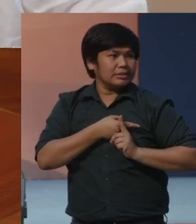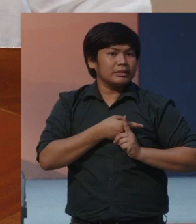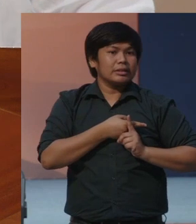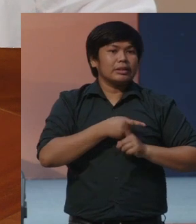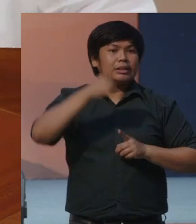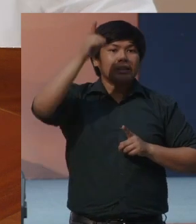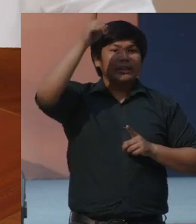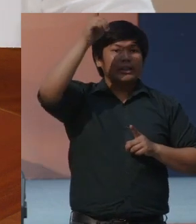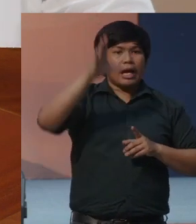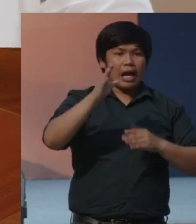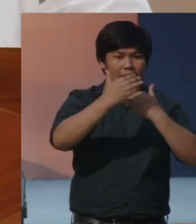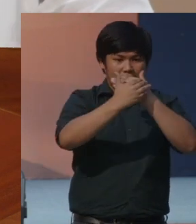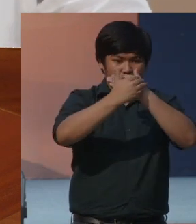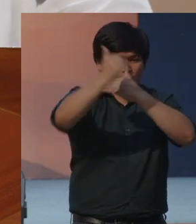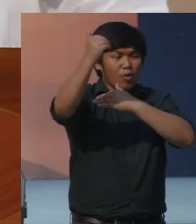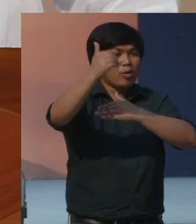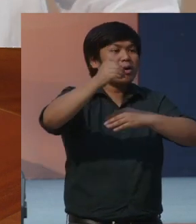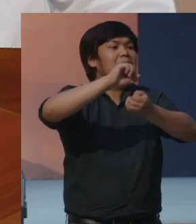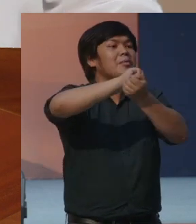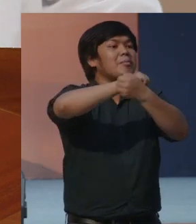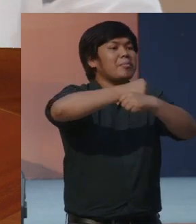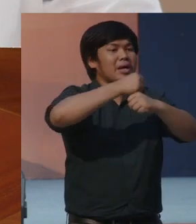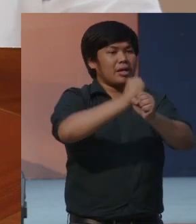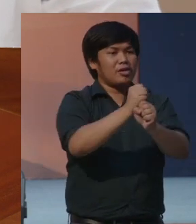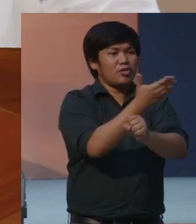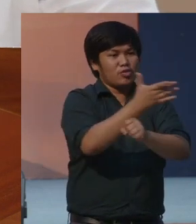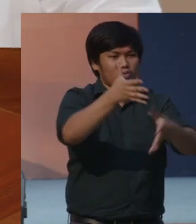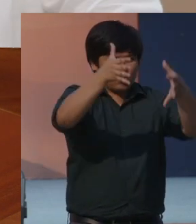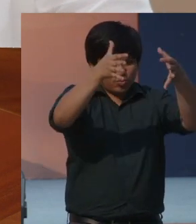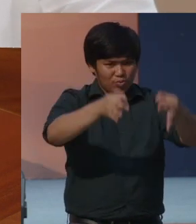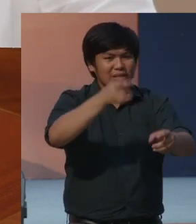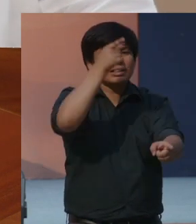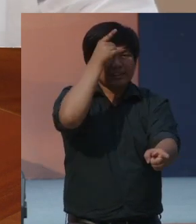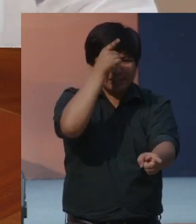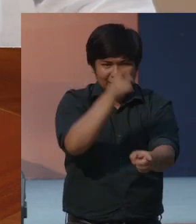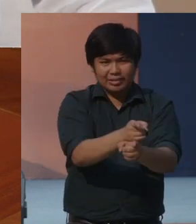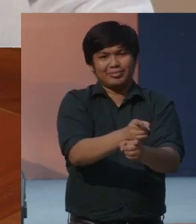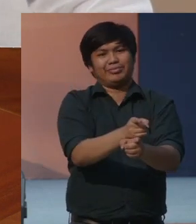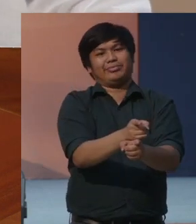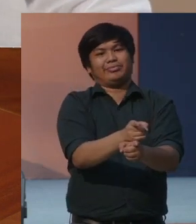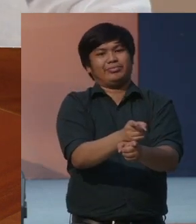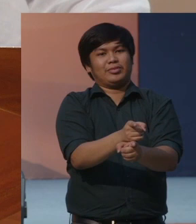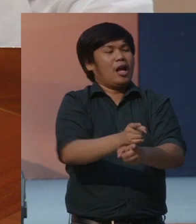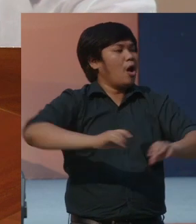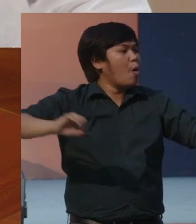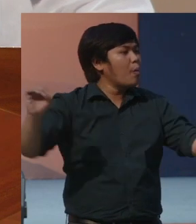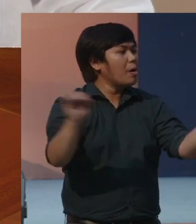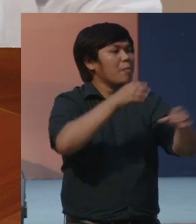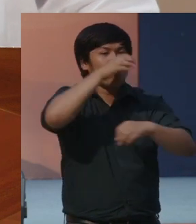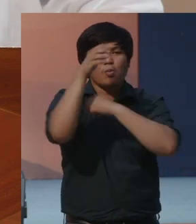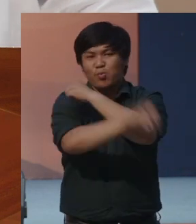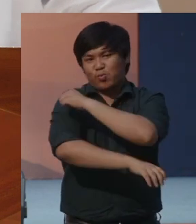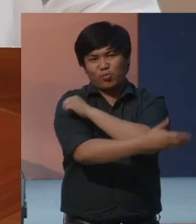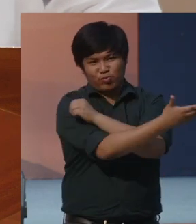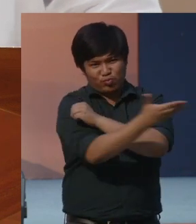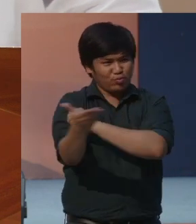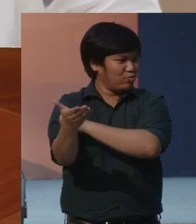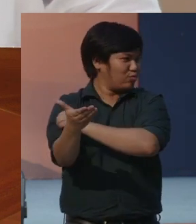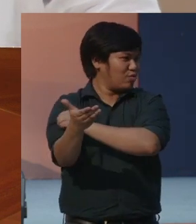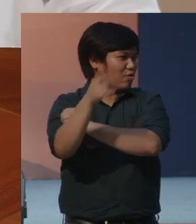called, He also justified. Ang ibig po sabihin doon, sabi sa Romans 8:1, there is now no more condemnation for those who love